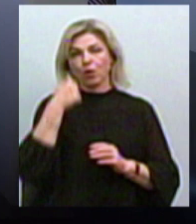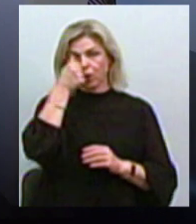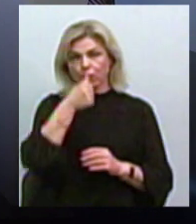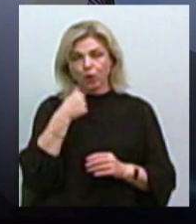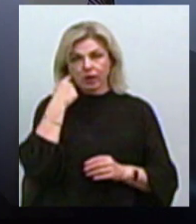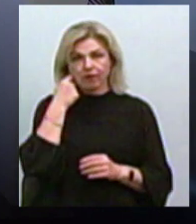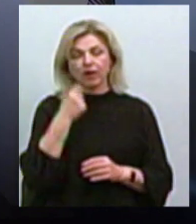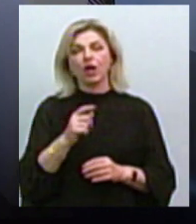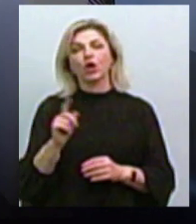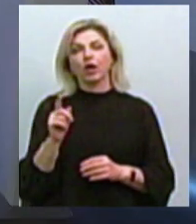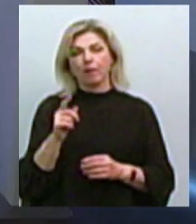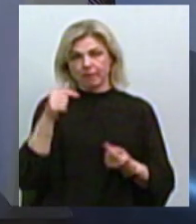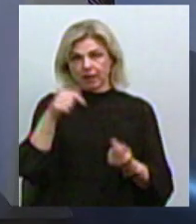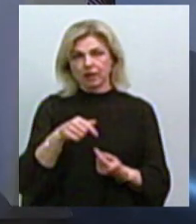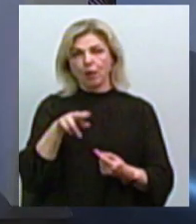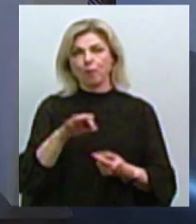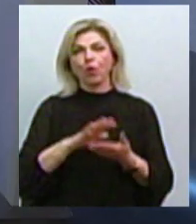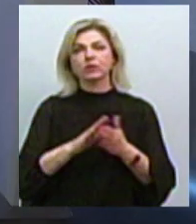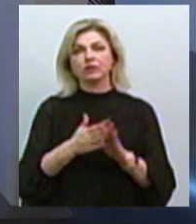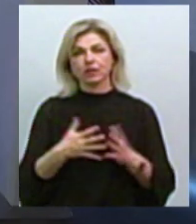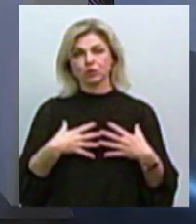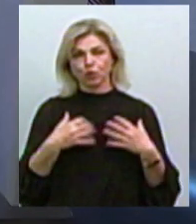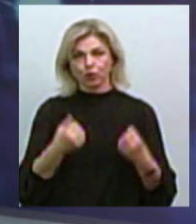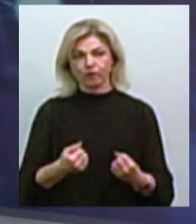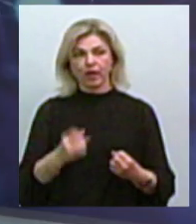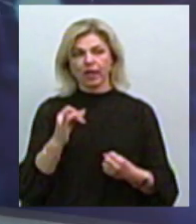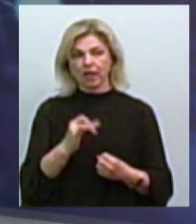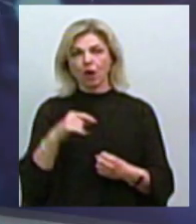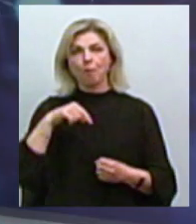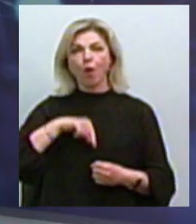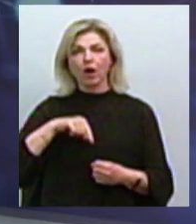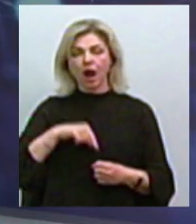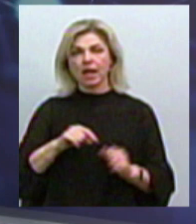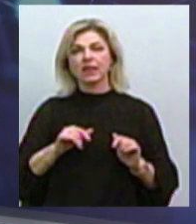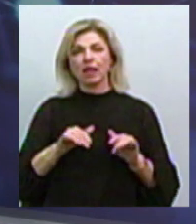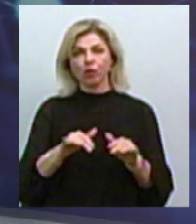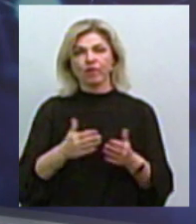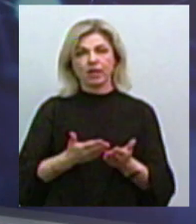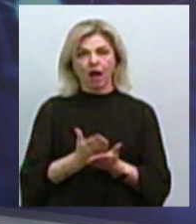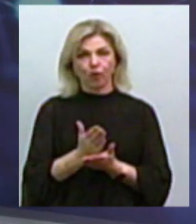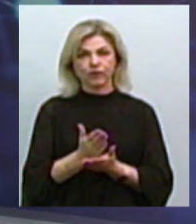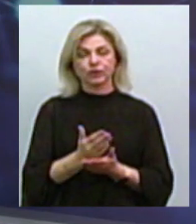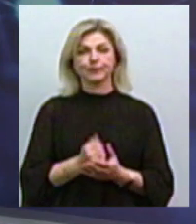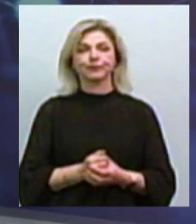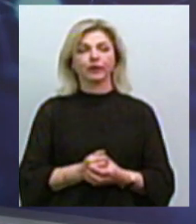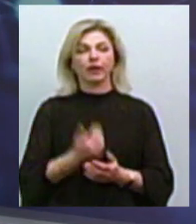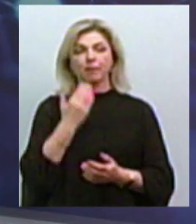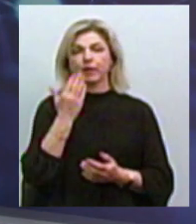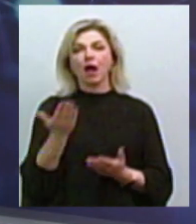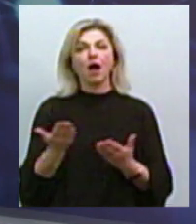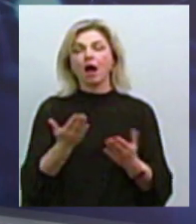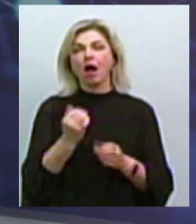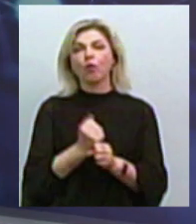придатні для проходження служби за станом здоров'я та морально-діловими якостями. А яка робота передувала призову? І